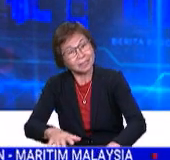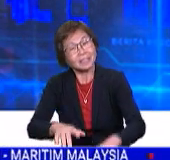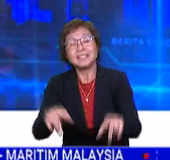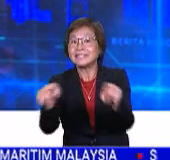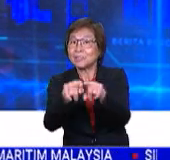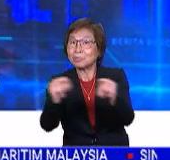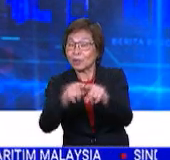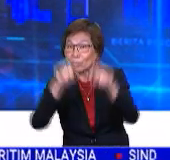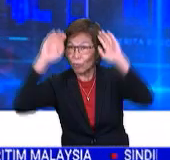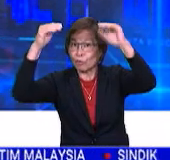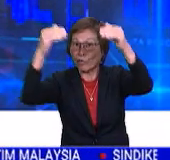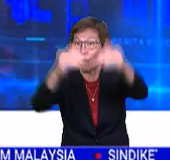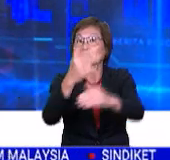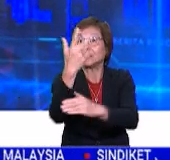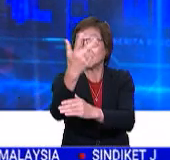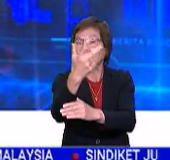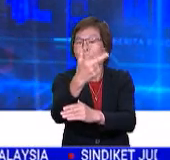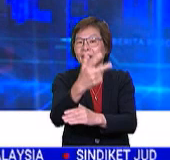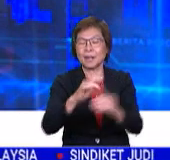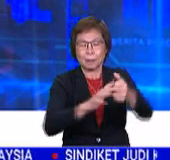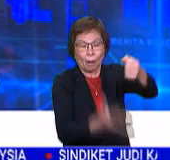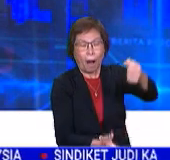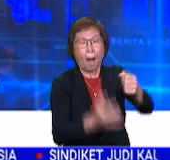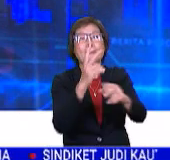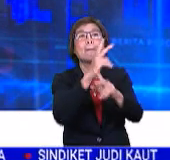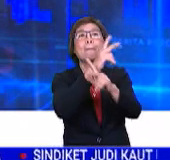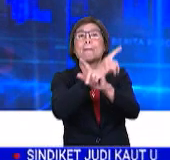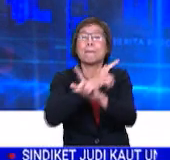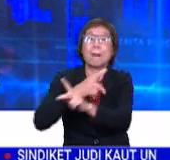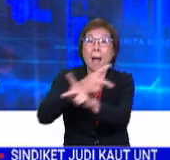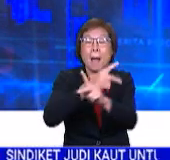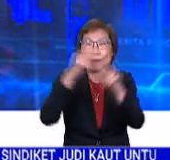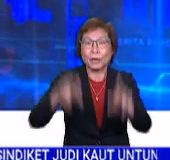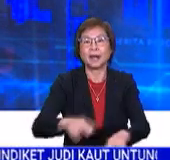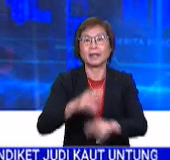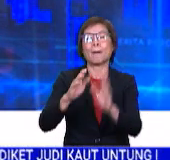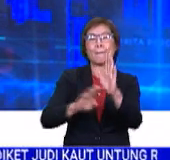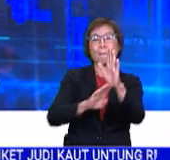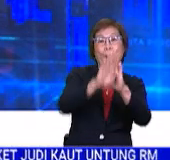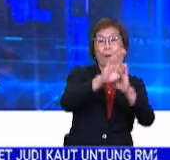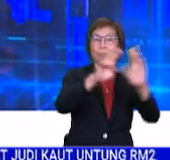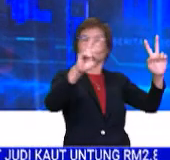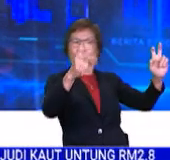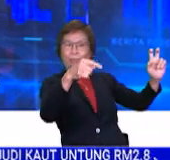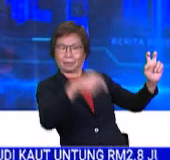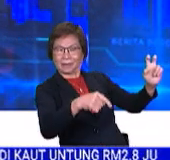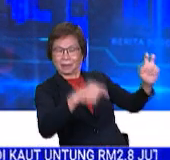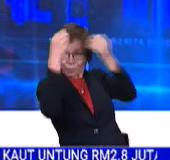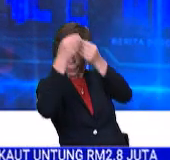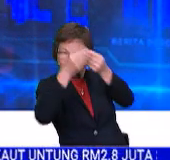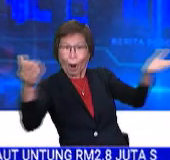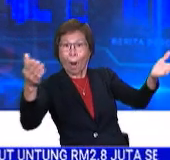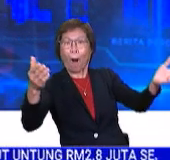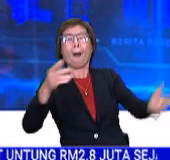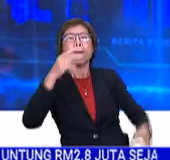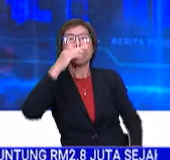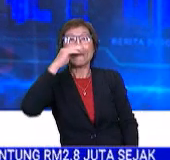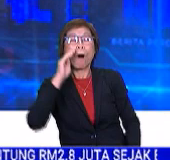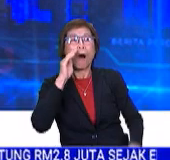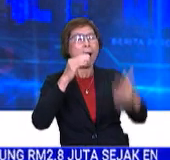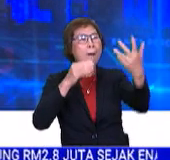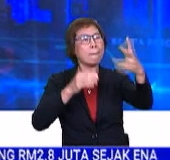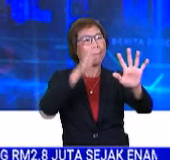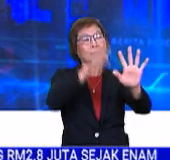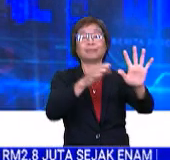selaras dengan fokus ketiga pakej pelindungan rakyat dan pemulihan ekonomi pemulih yang diumumkan beliau 15